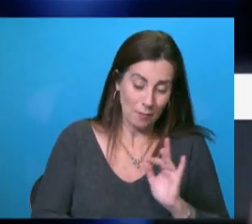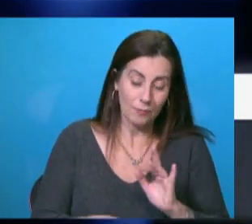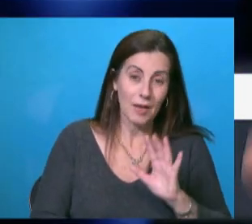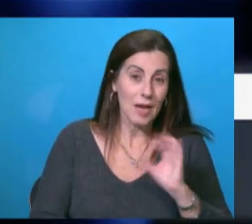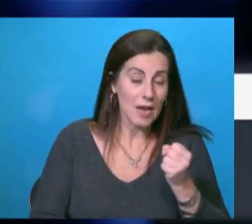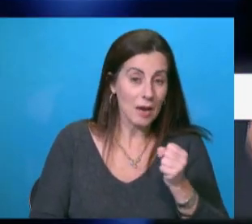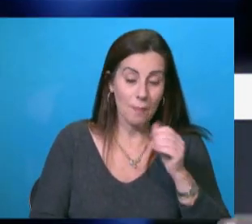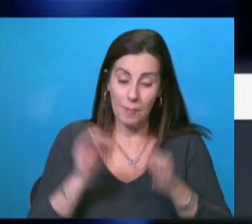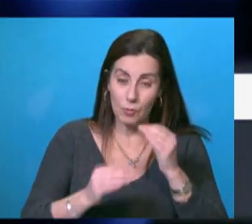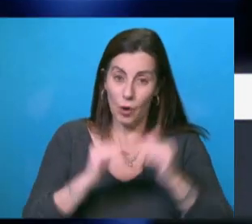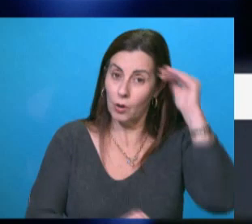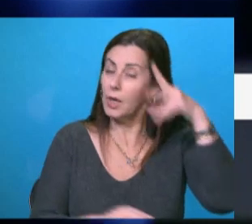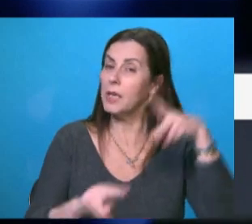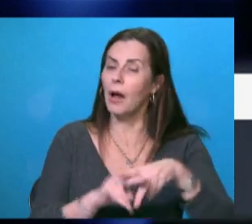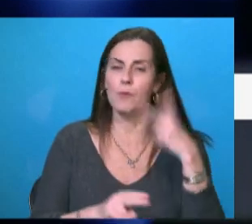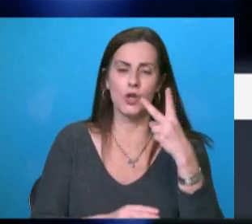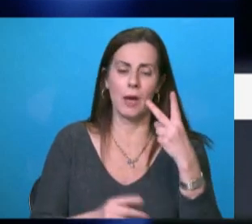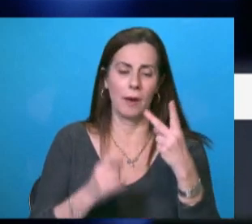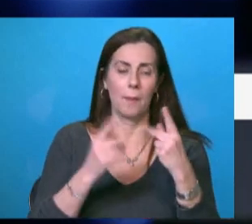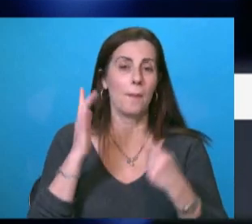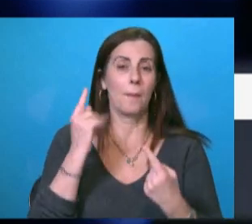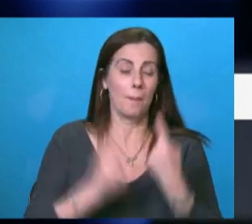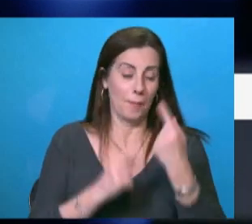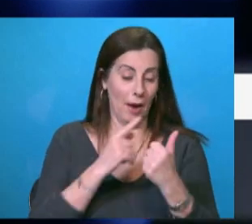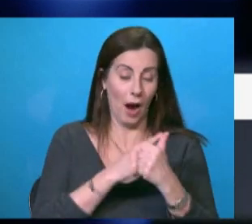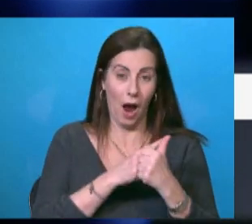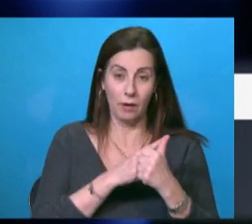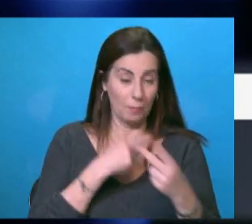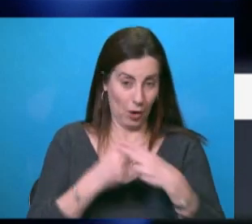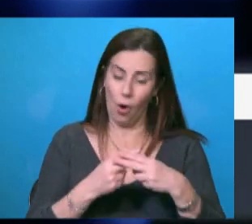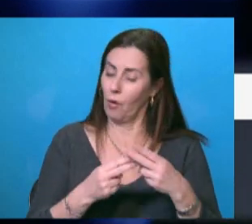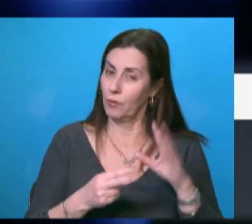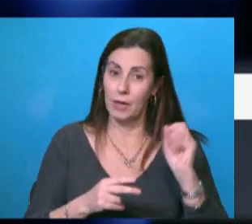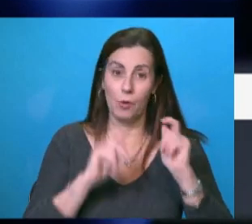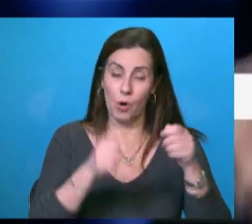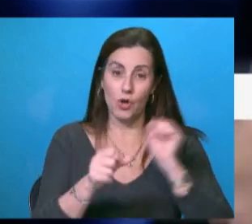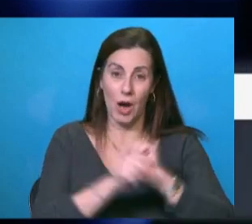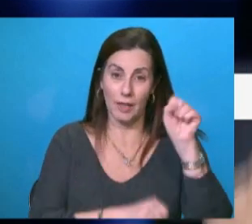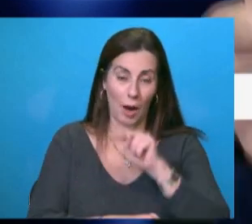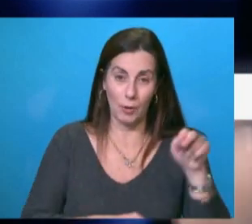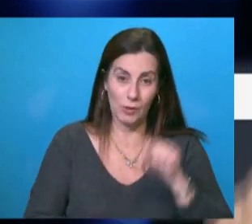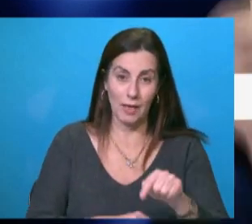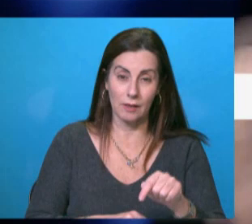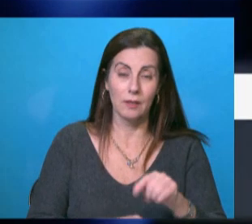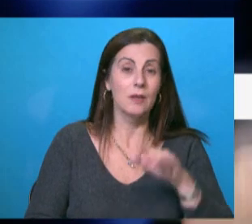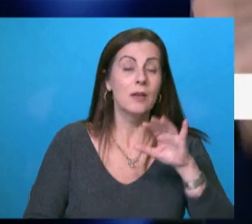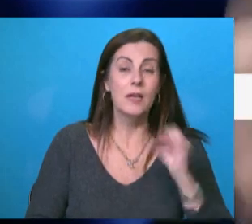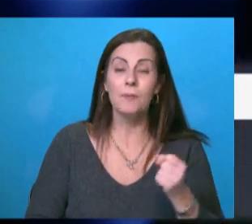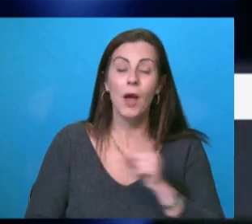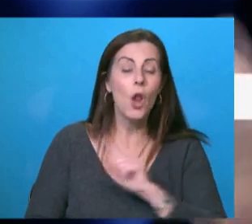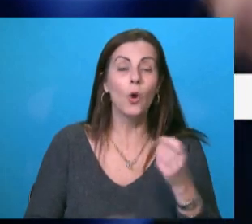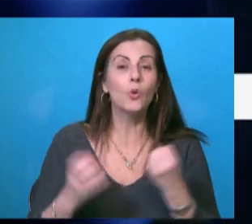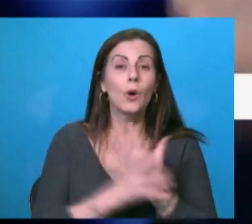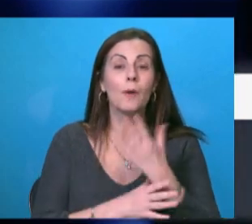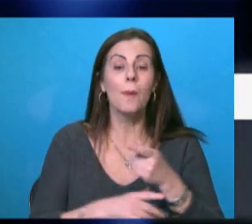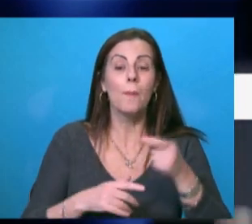יתערב בשני מקרים. אחד, כנראה בקרוב, אם יתוגש לו עתירה בנושא הזה, אם לא תוקם